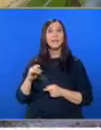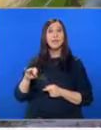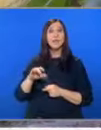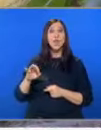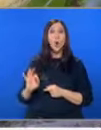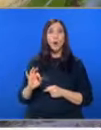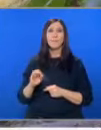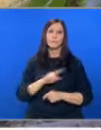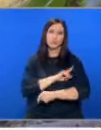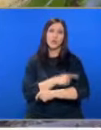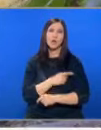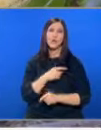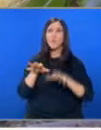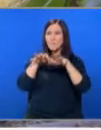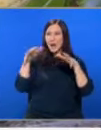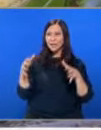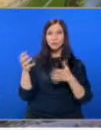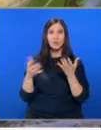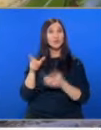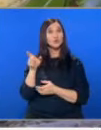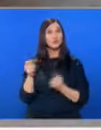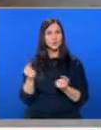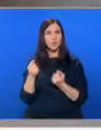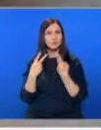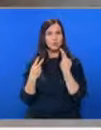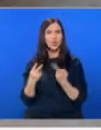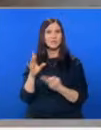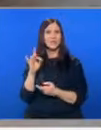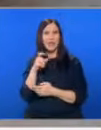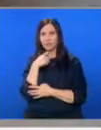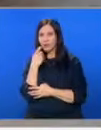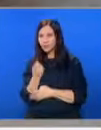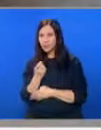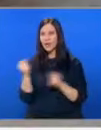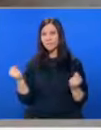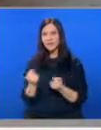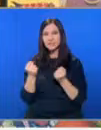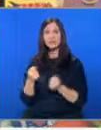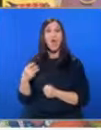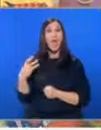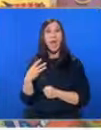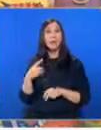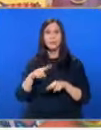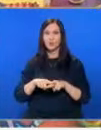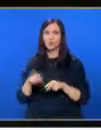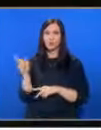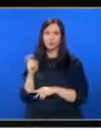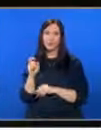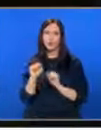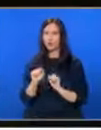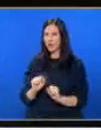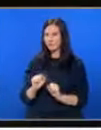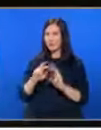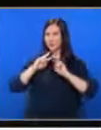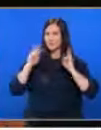от парниковите газове от човешката дейност. Прогнозите са към средата на годината въздействието на Ел Ниньо да отслабне, но очакванията